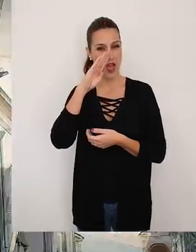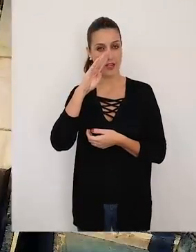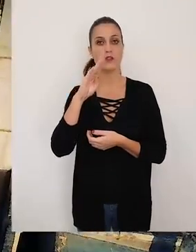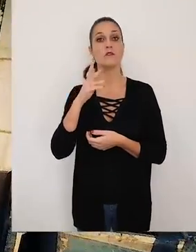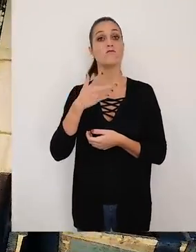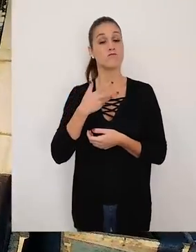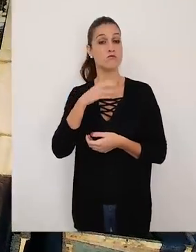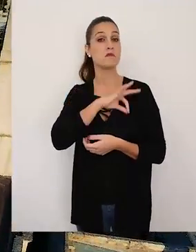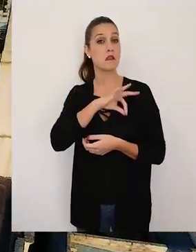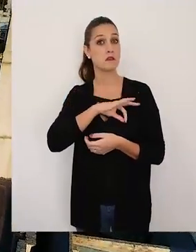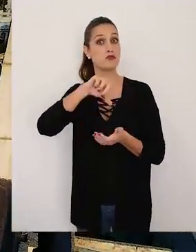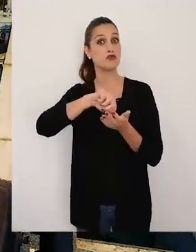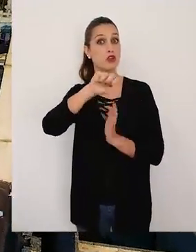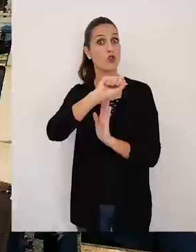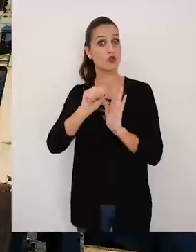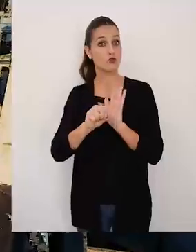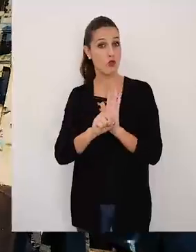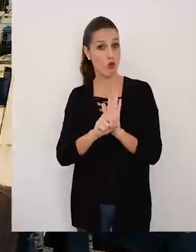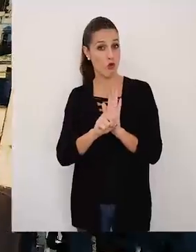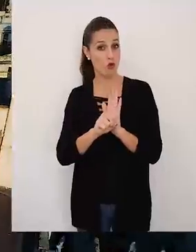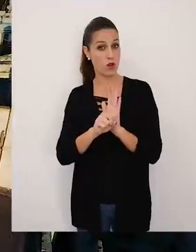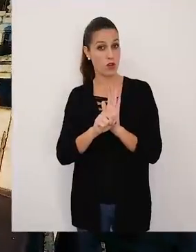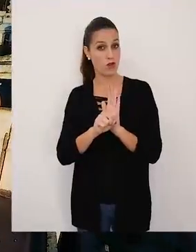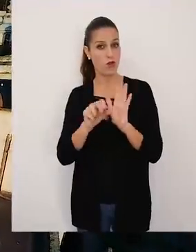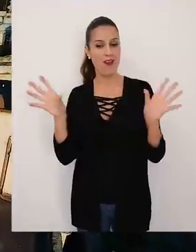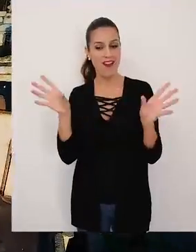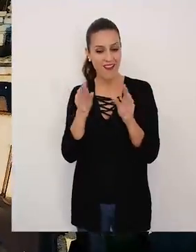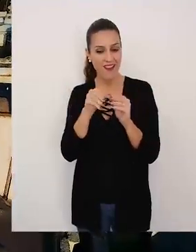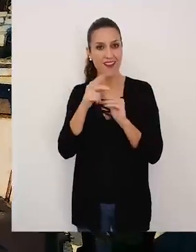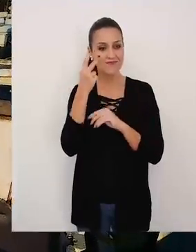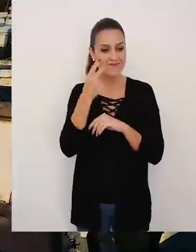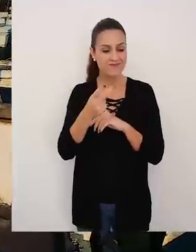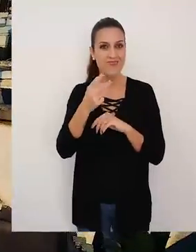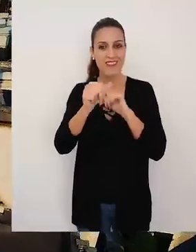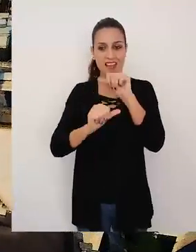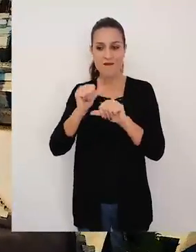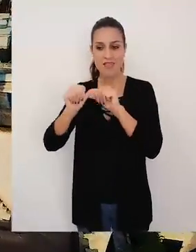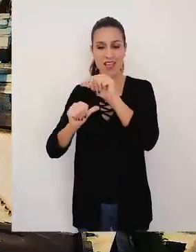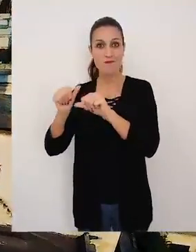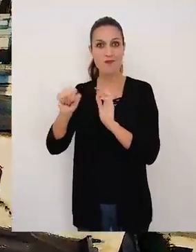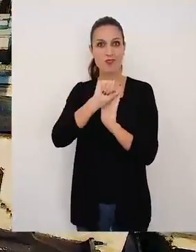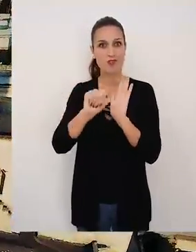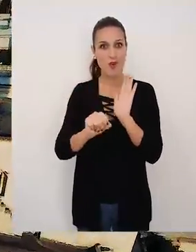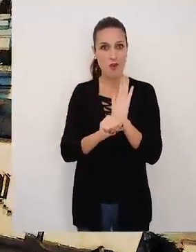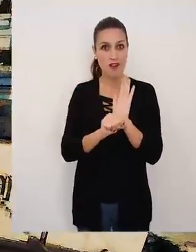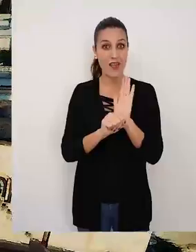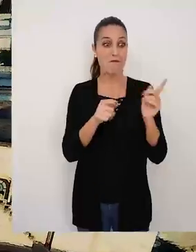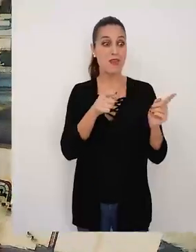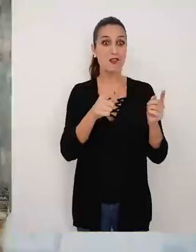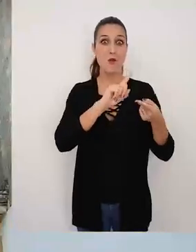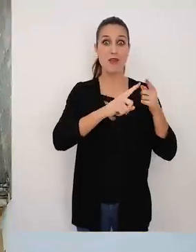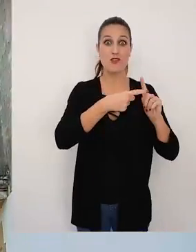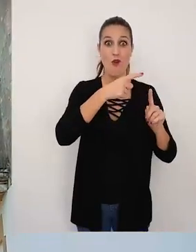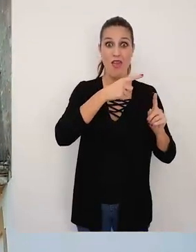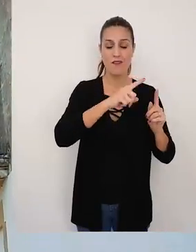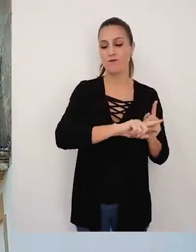Poggiardo gode di un interessante centro storico, sintesi dei grandi mutamenti sociali che hanno animato questa particolare comunità dal